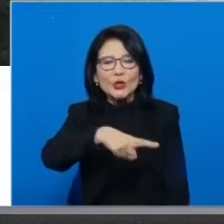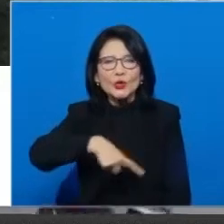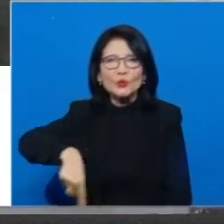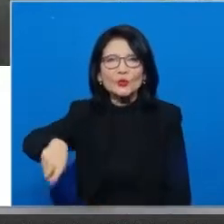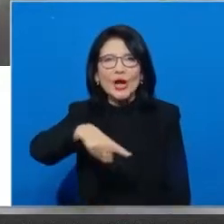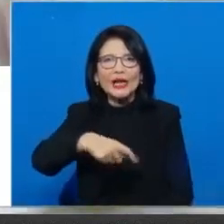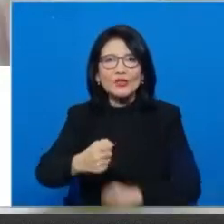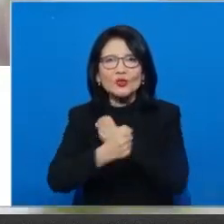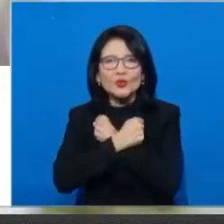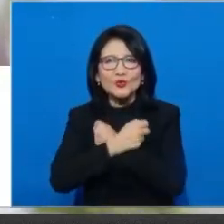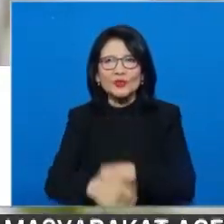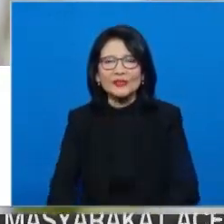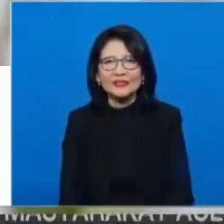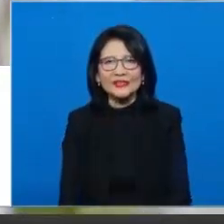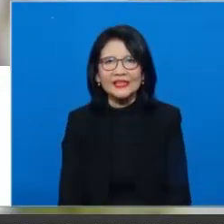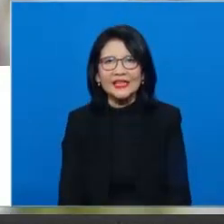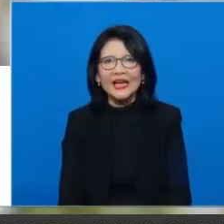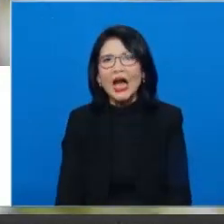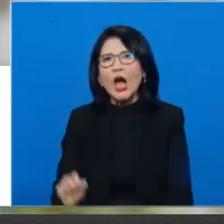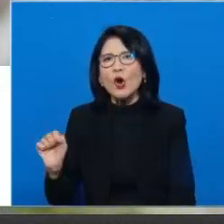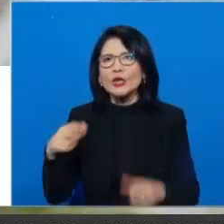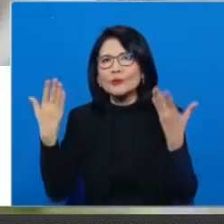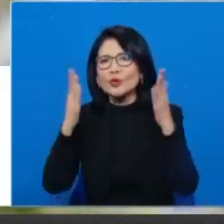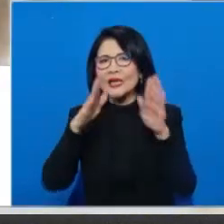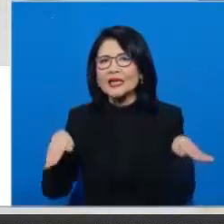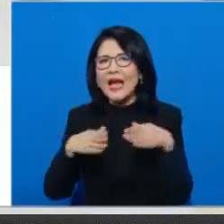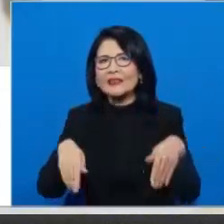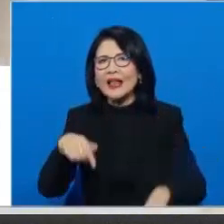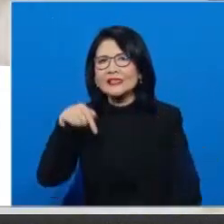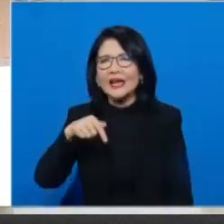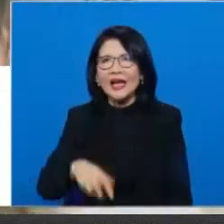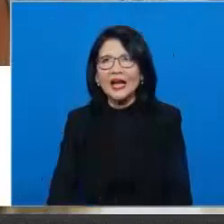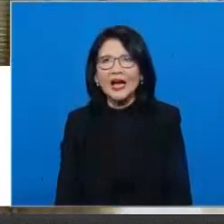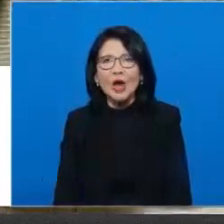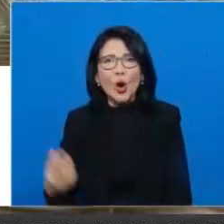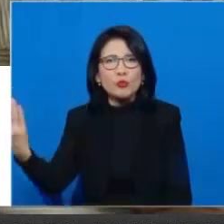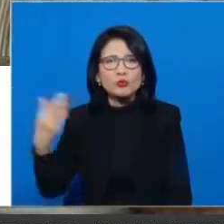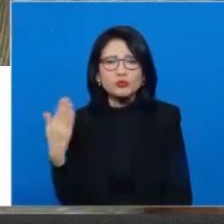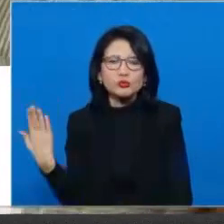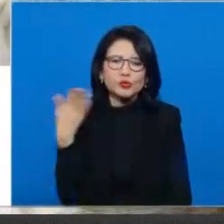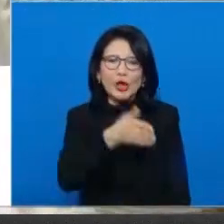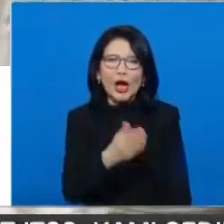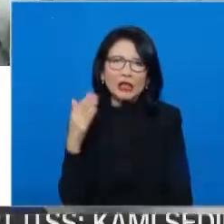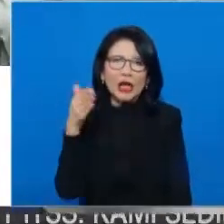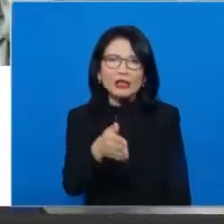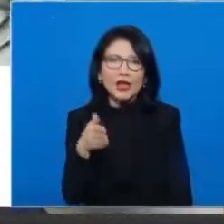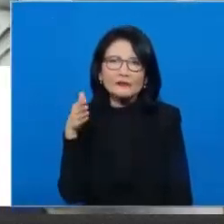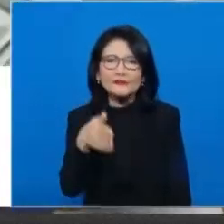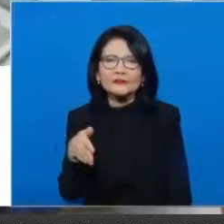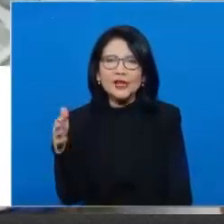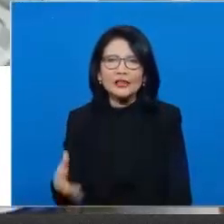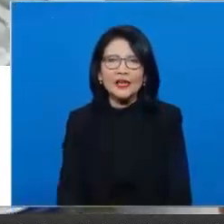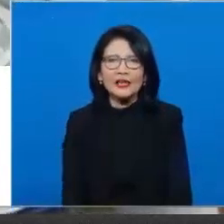Muda Semarang. Pada musim libur Natal dan Tahun Baru saat ini, Lawang Sewu terus dipadati pengunjung dari berbagai daerah,